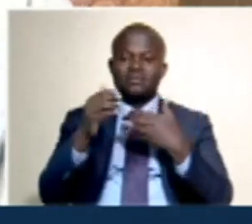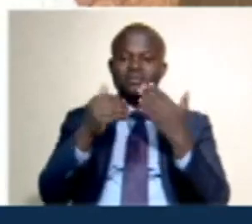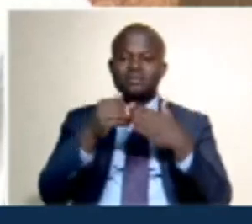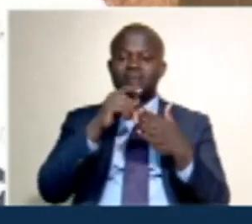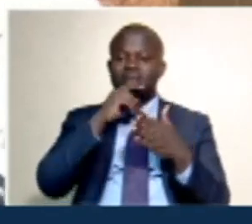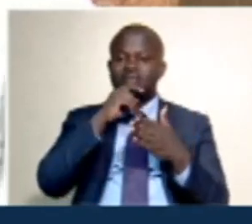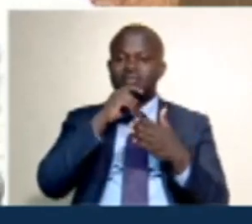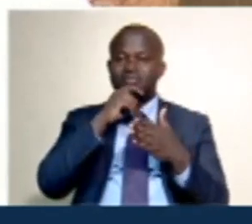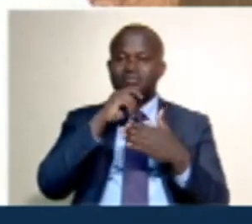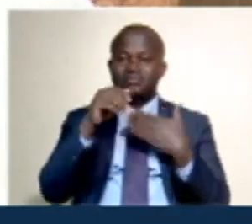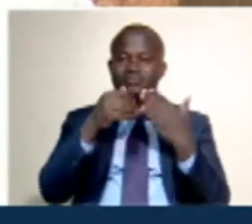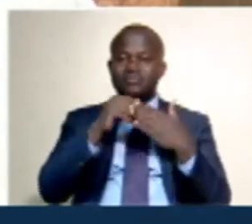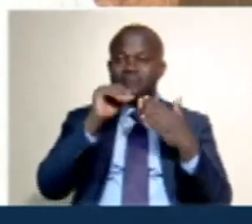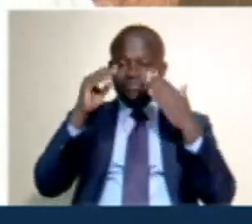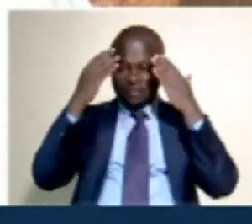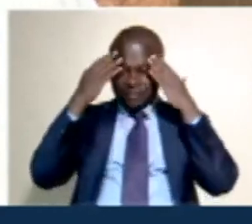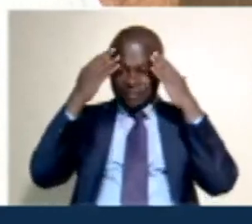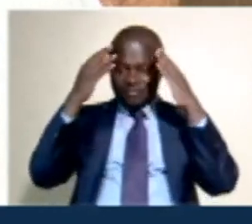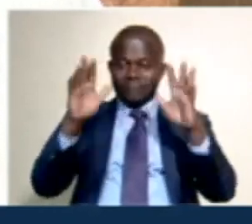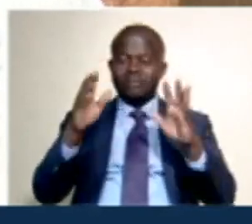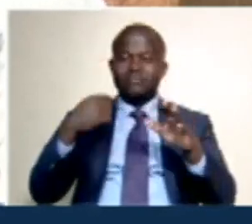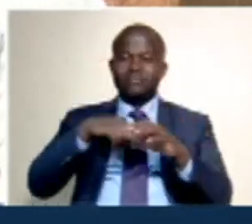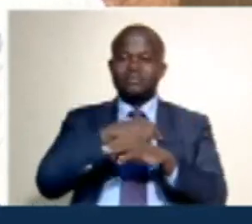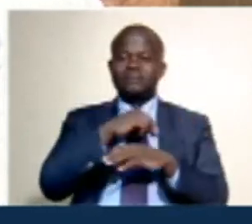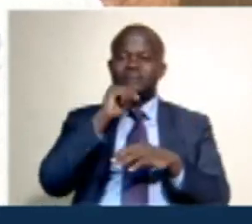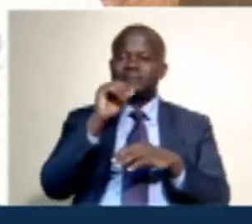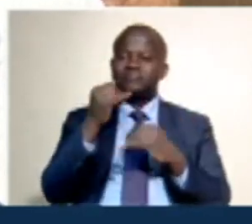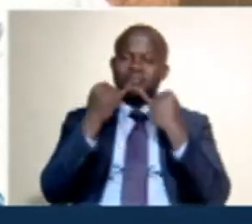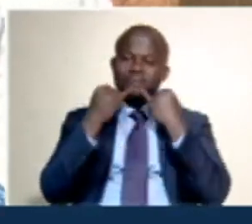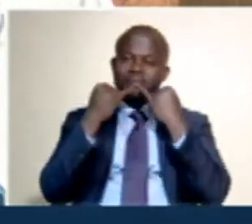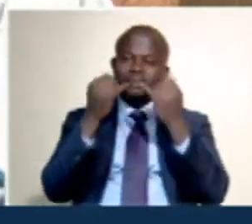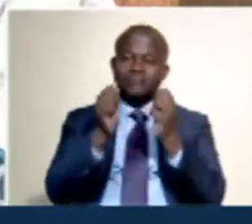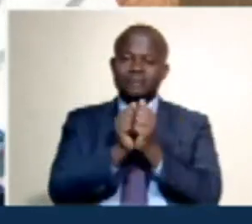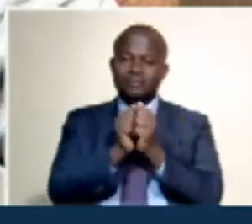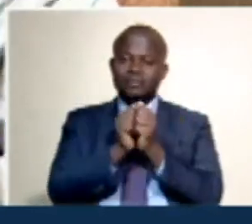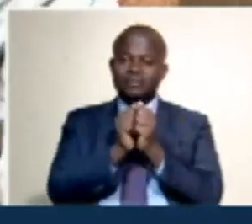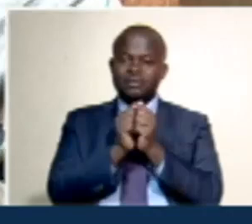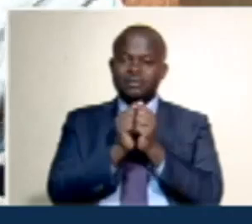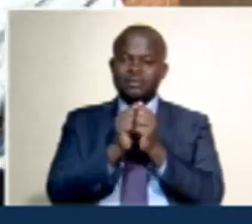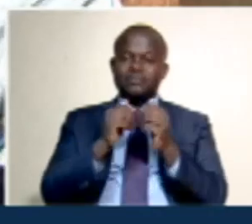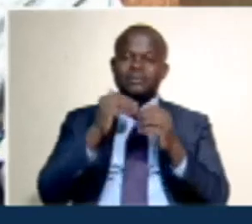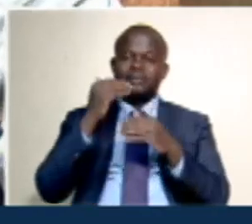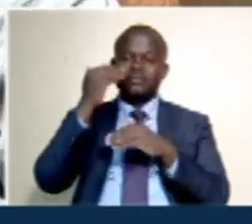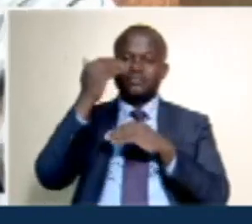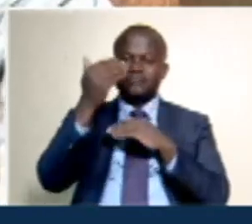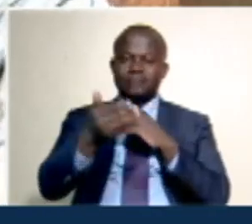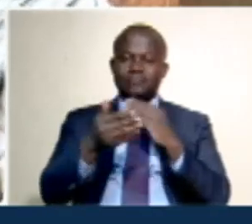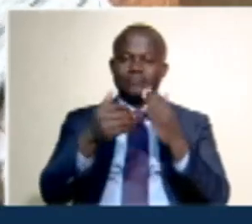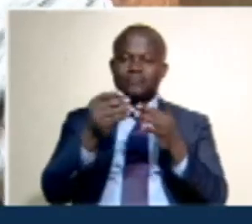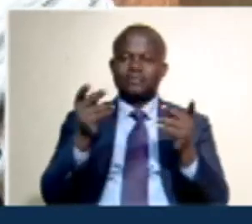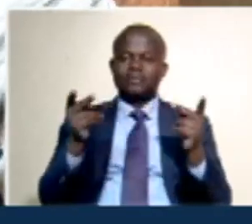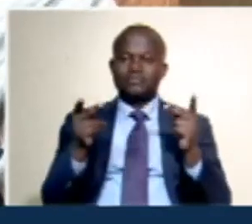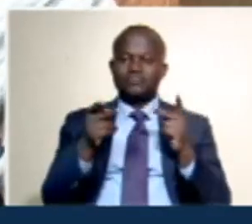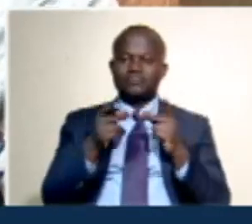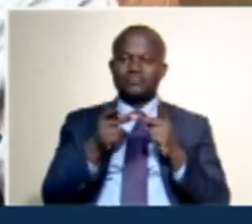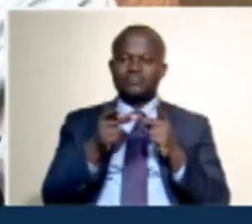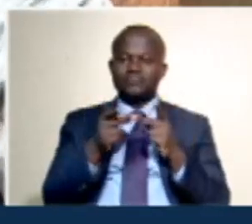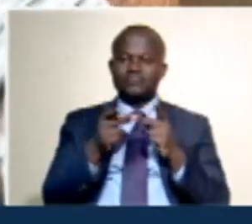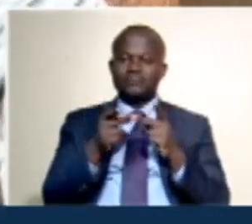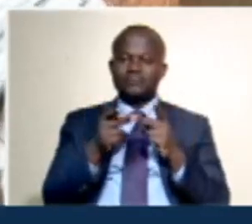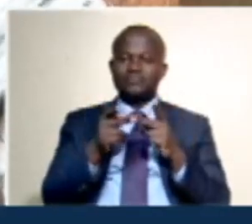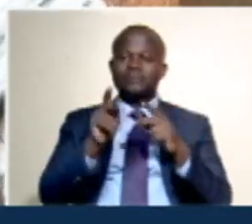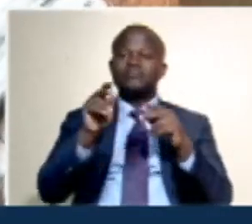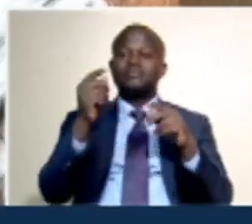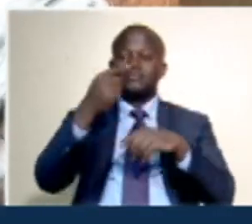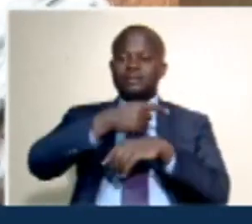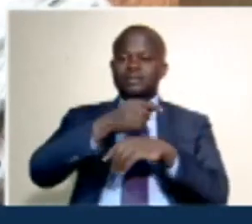nari nashatse yarazi ibyanjye numvaga ko nta n'uwo nzanabibwira ndangije hahandi naje kuhava ya